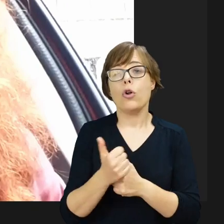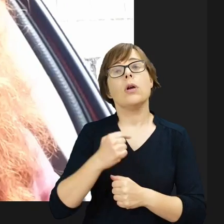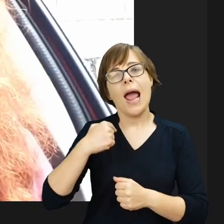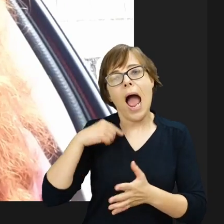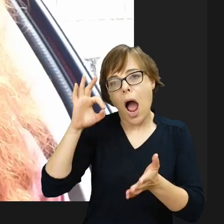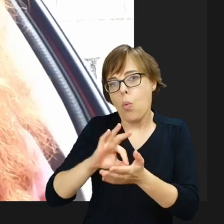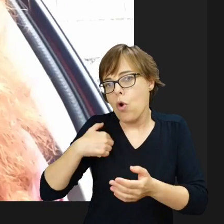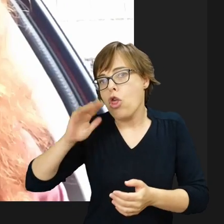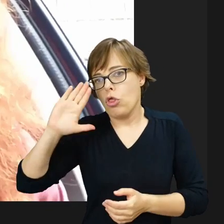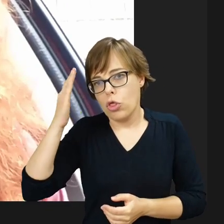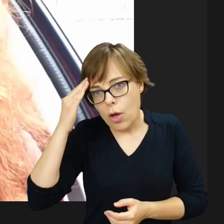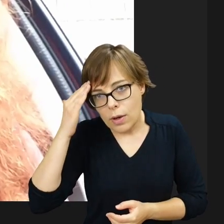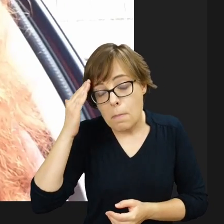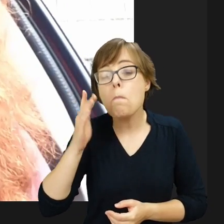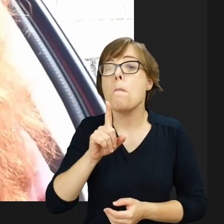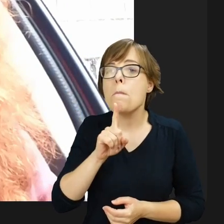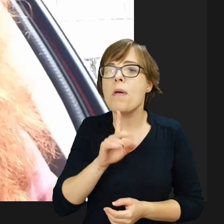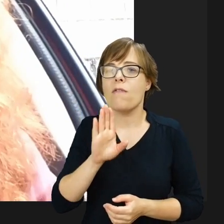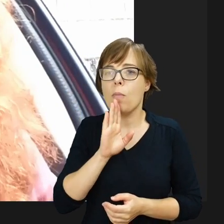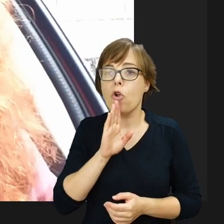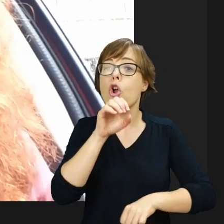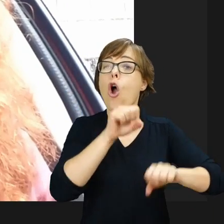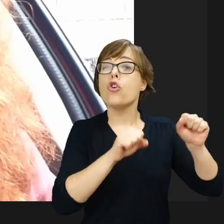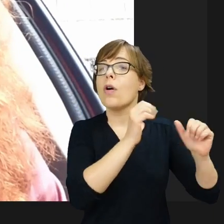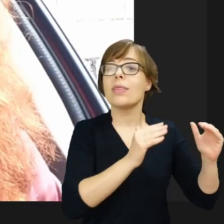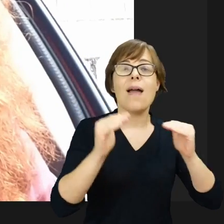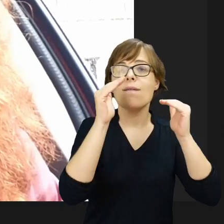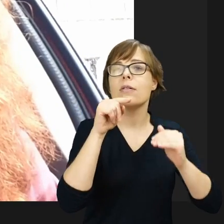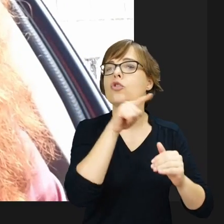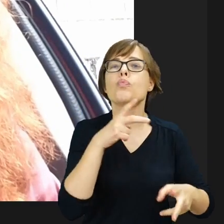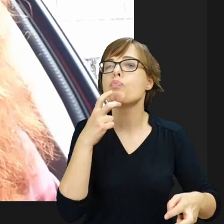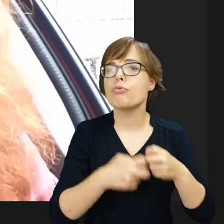że prawdopodobnie problemem w Sądzie Najwyższym jest to, że